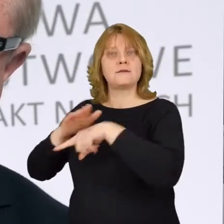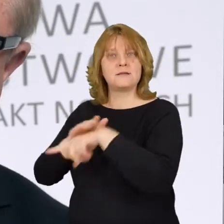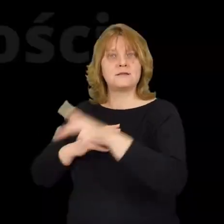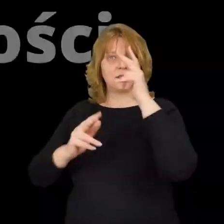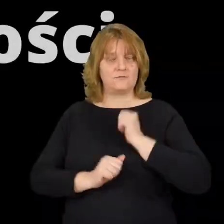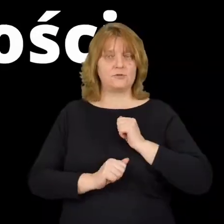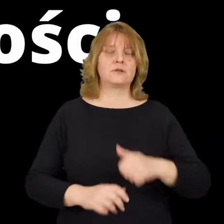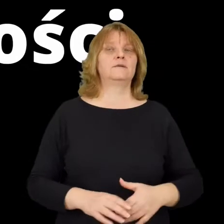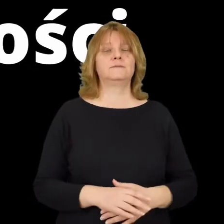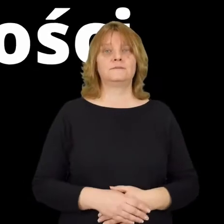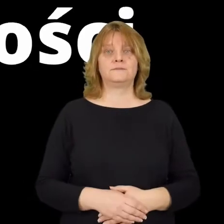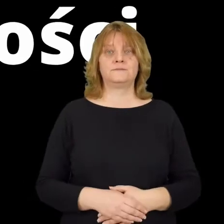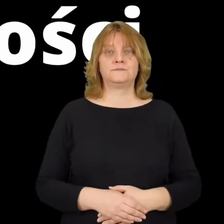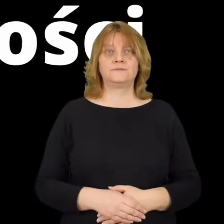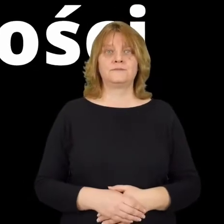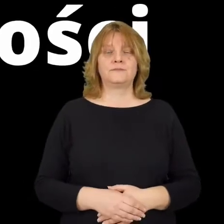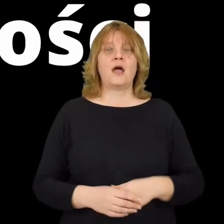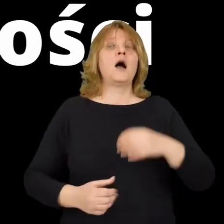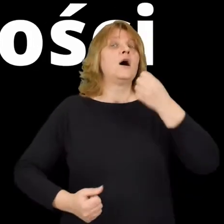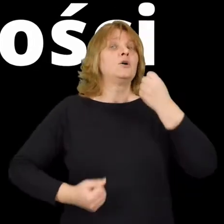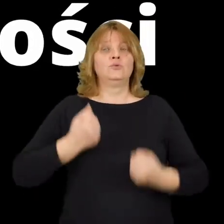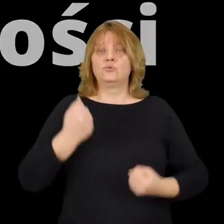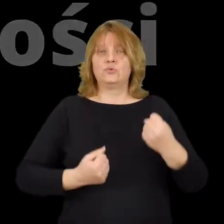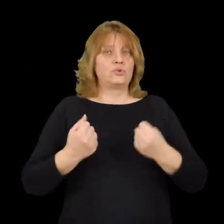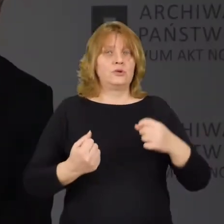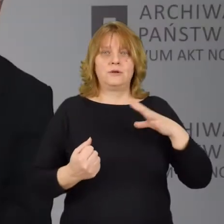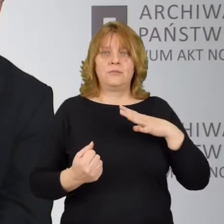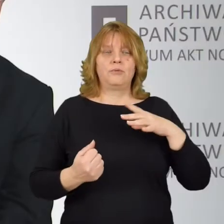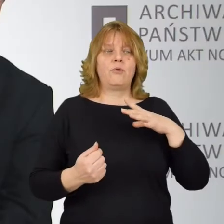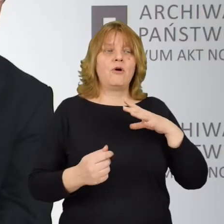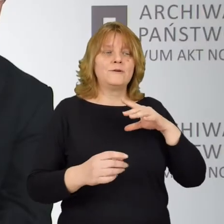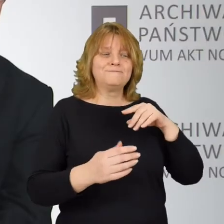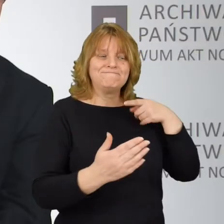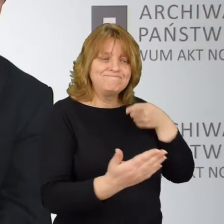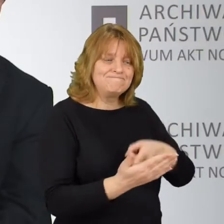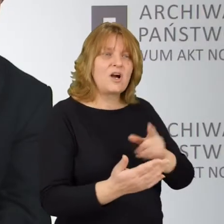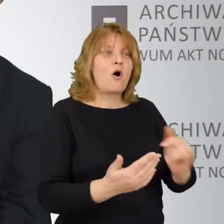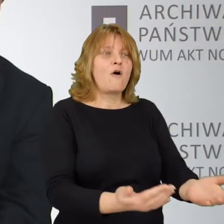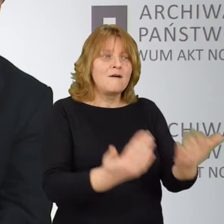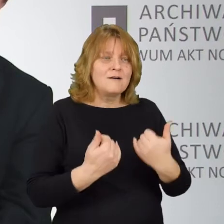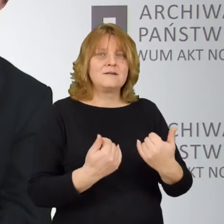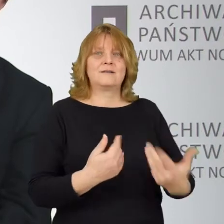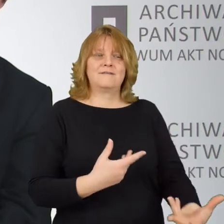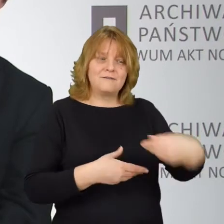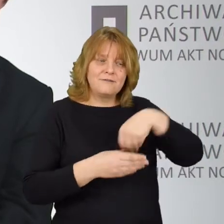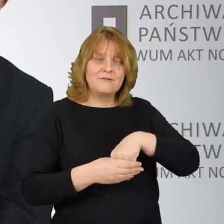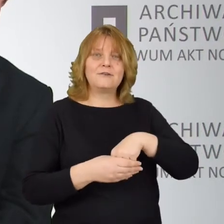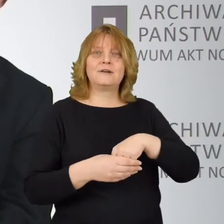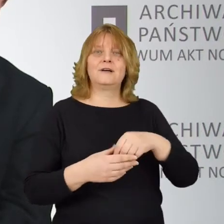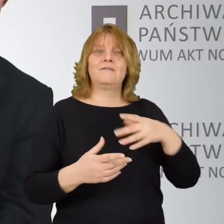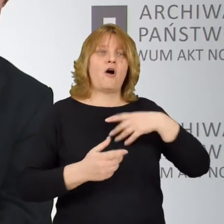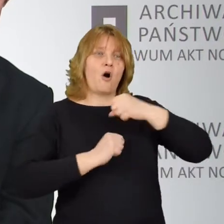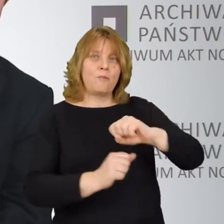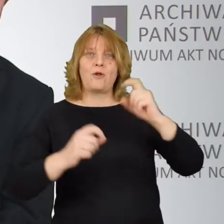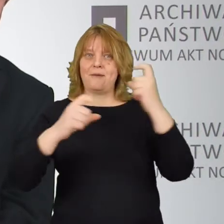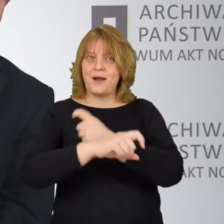wojska. Trudniej było dotrzeć z włączeniem w obronę państwowości polskiej wobec mniejszości narodowej.